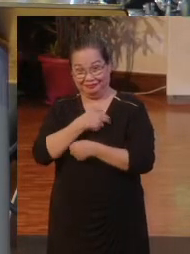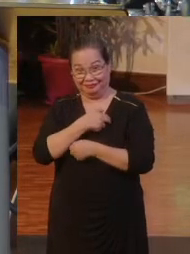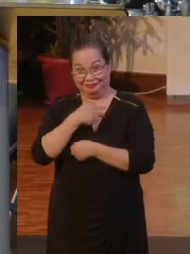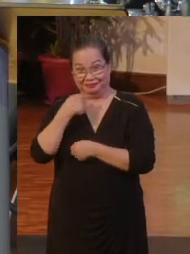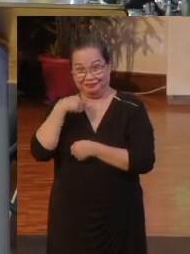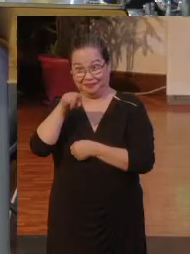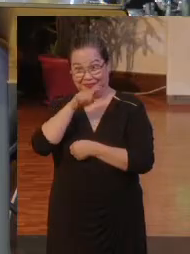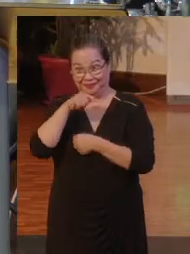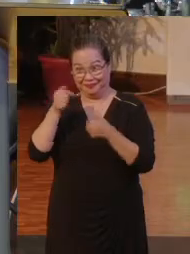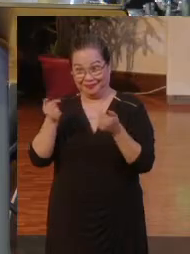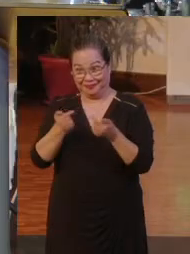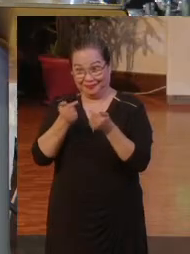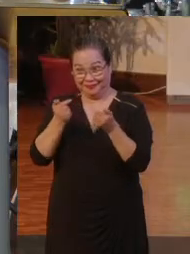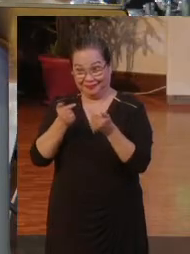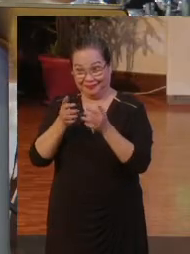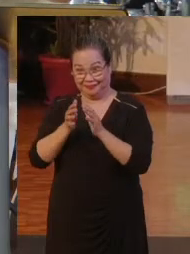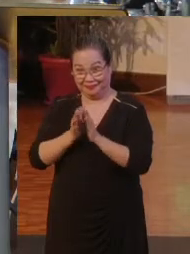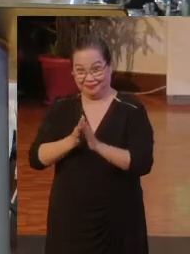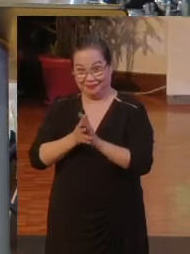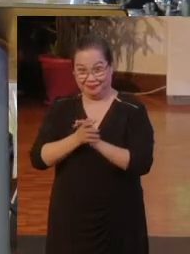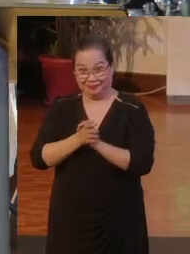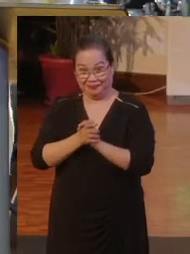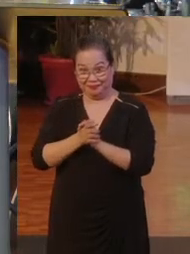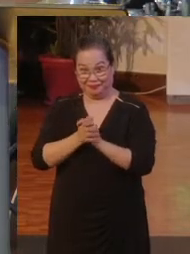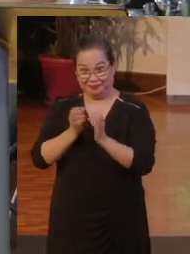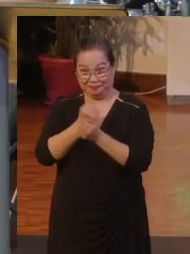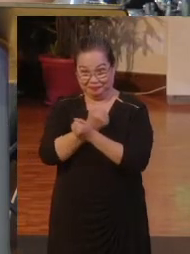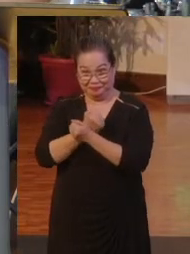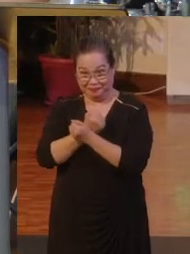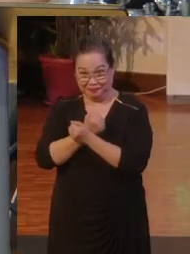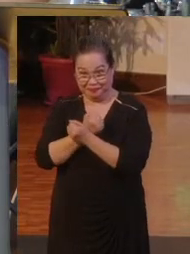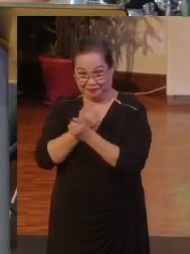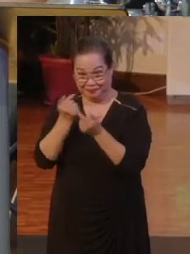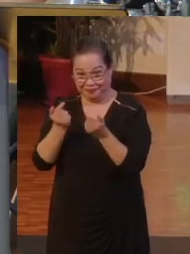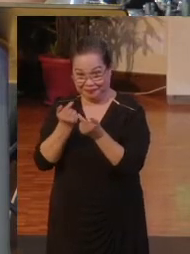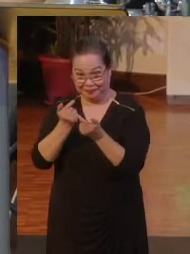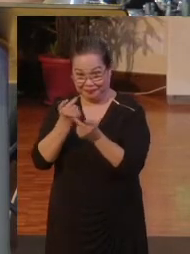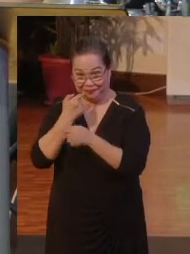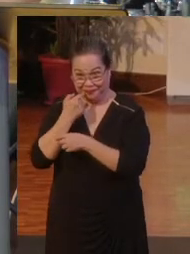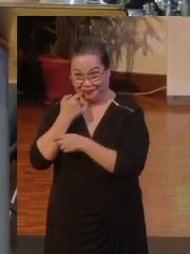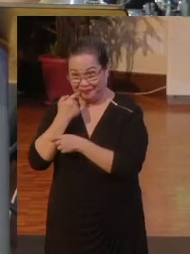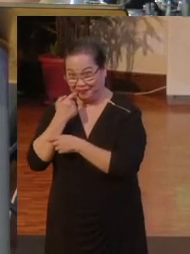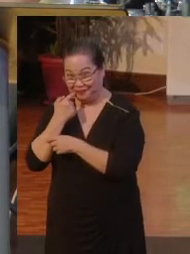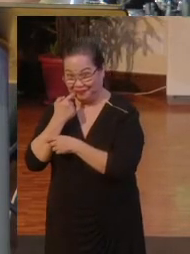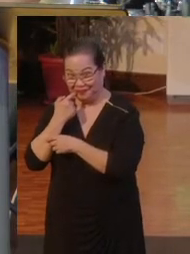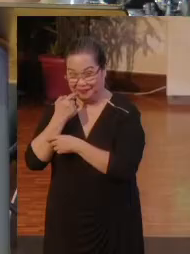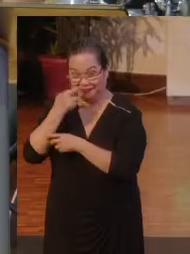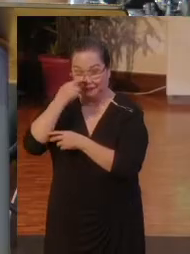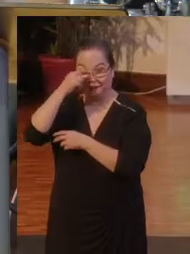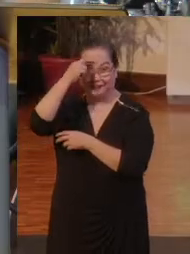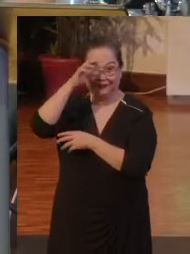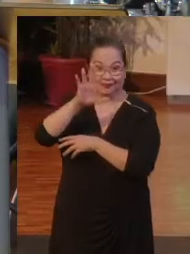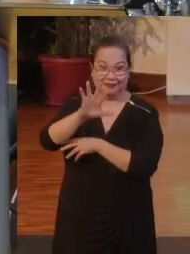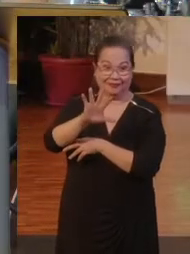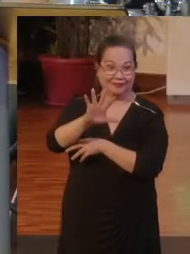ating mga pagkakaalipin sa kasalanan. Sabi sa Romans